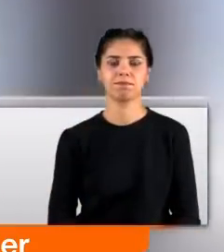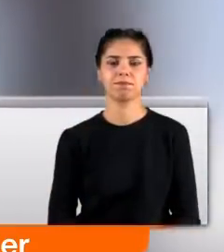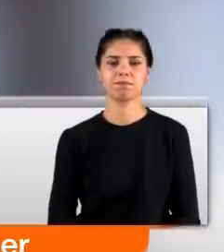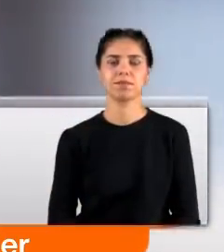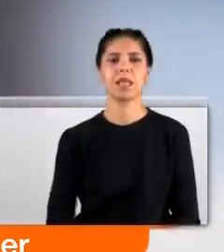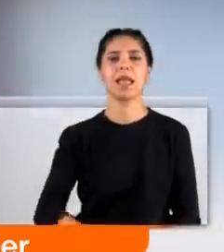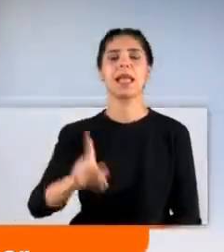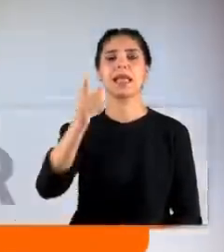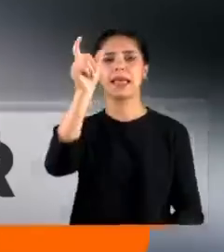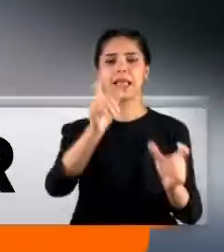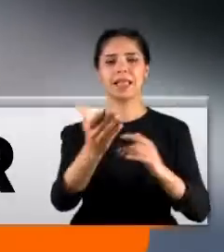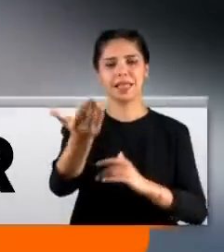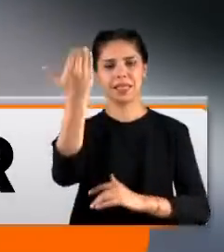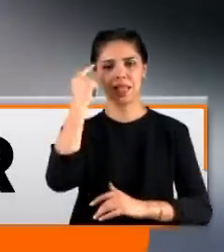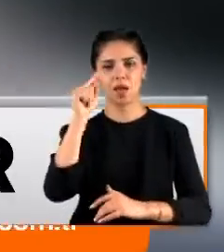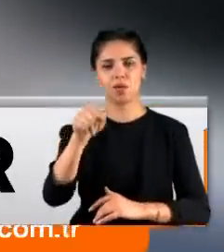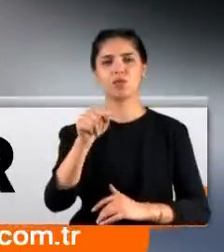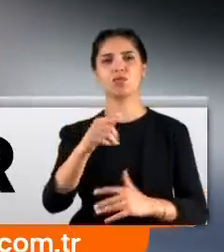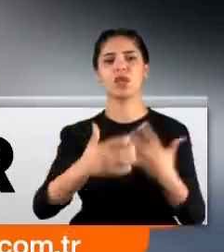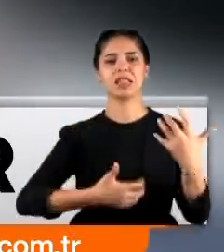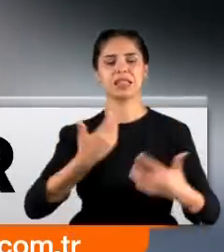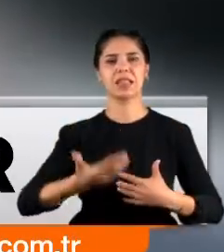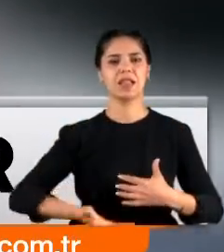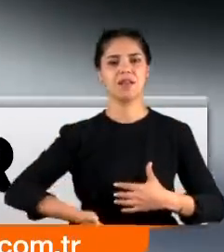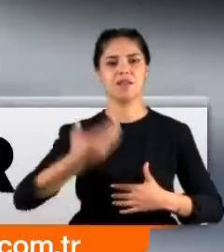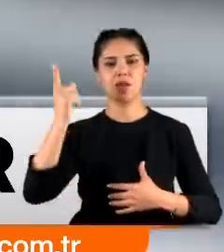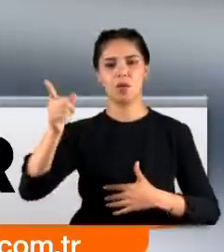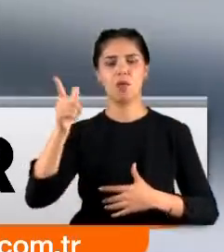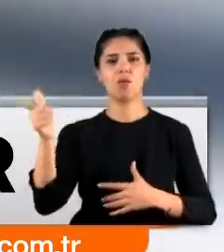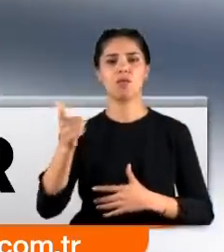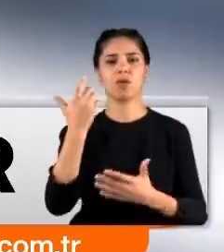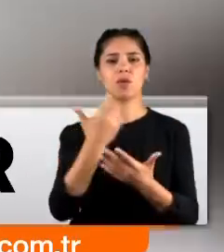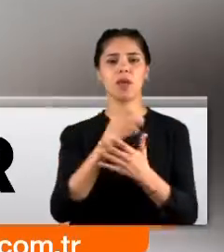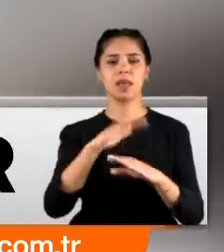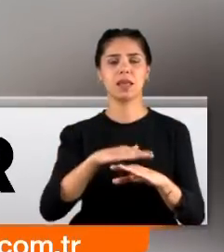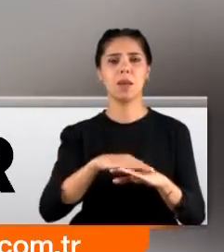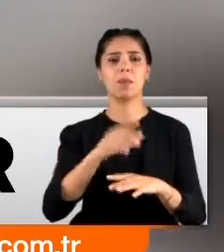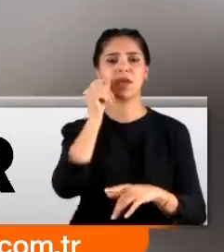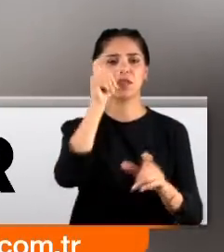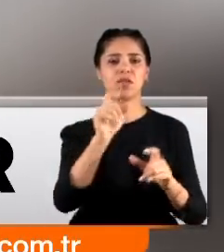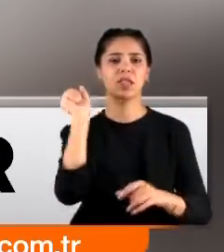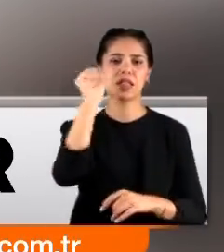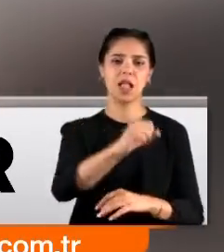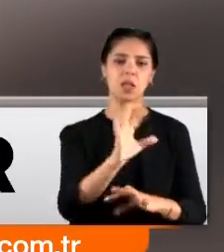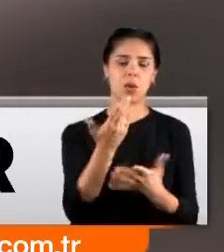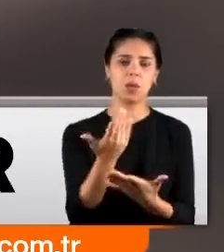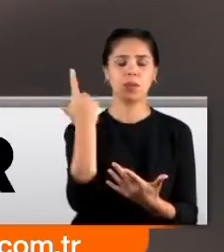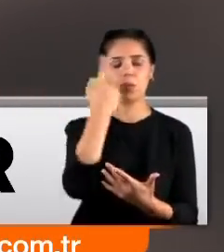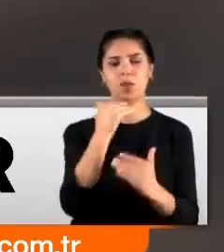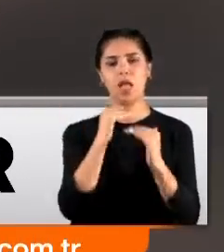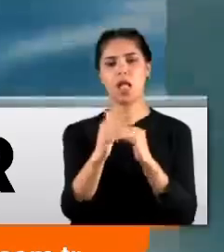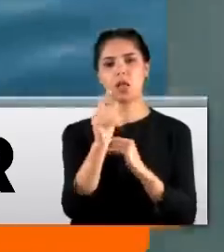Norveçli yetkililer daha önce de morsun stres seviyesinin arttığını ve onu görüntülemek isteyenlere saldırabileceği konusunda halkı